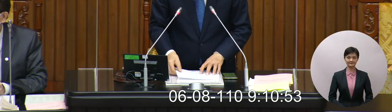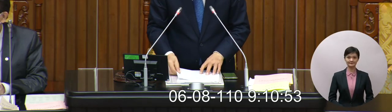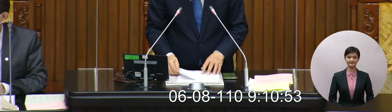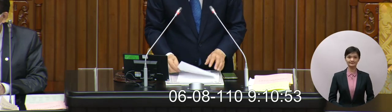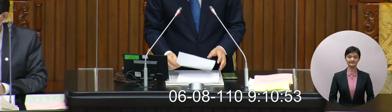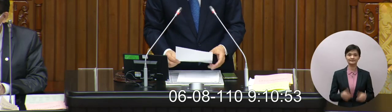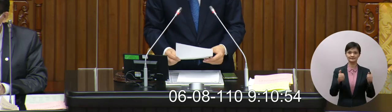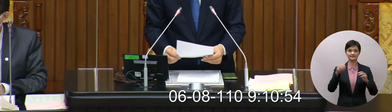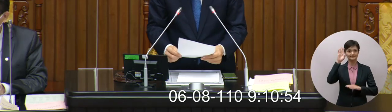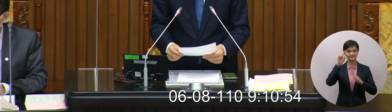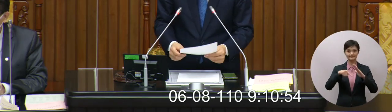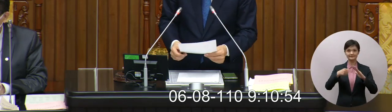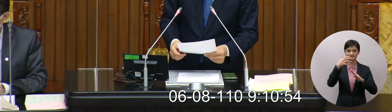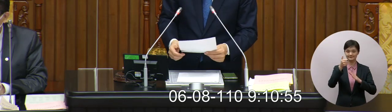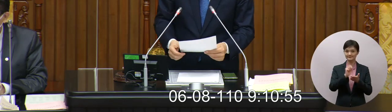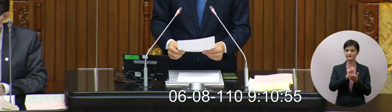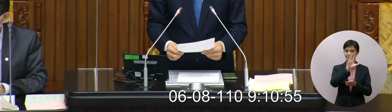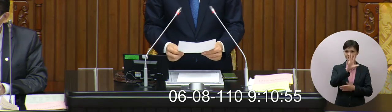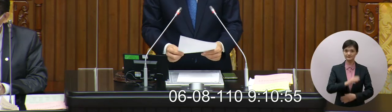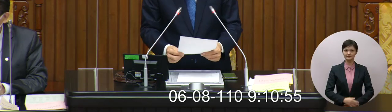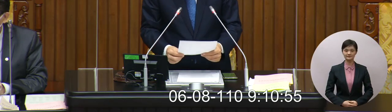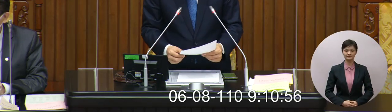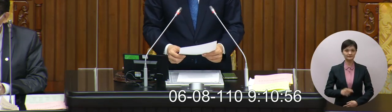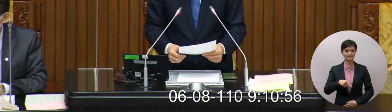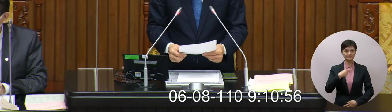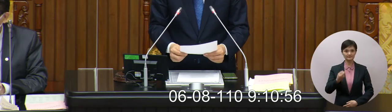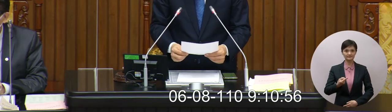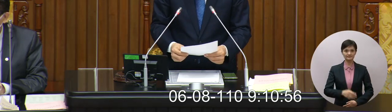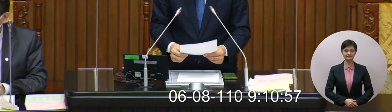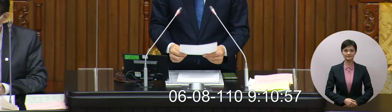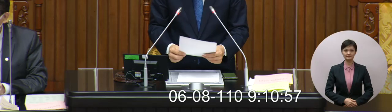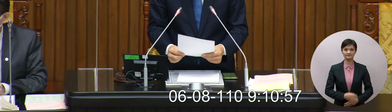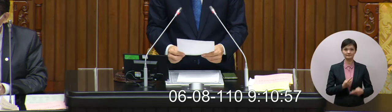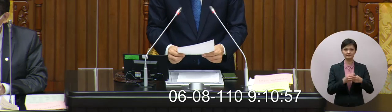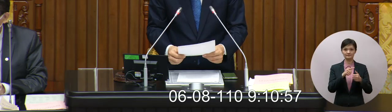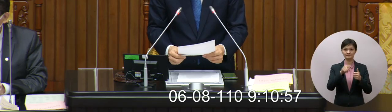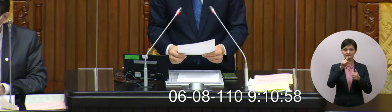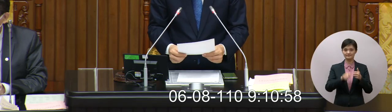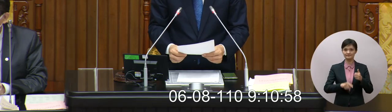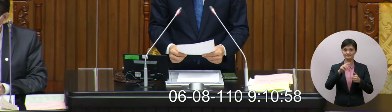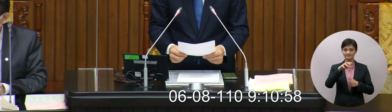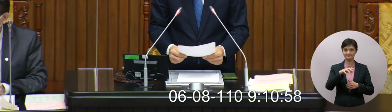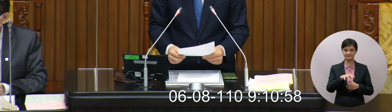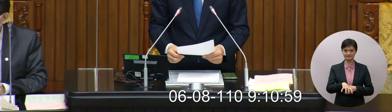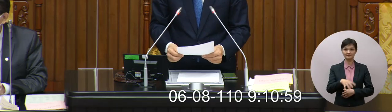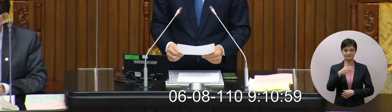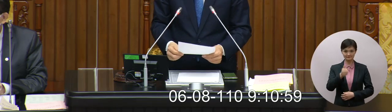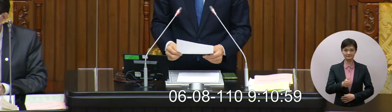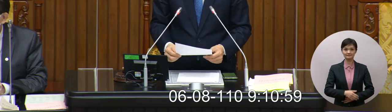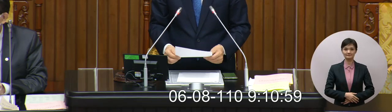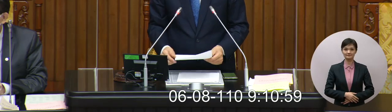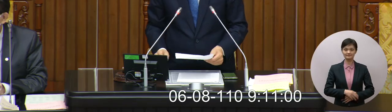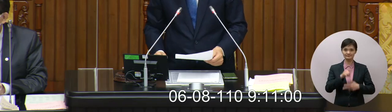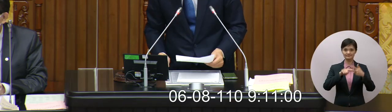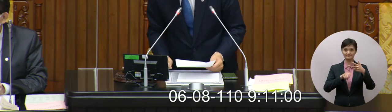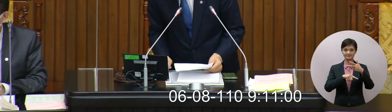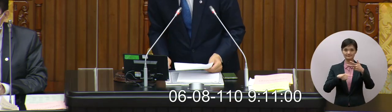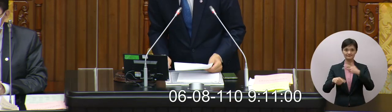谢谢苏院长的报告。接下来请主计总处朱局主计长报告。